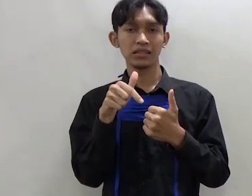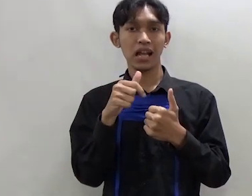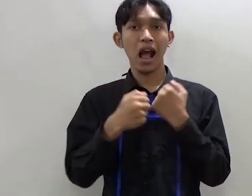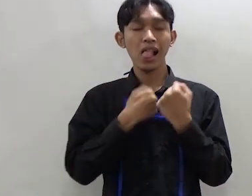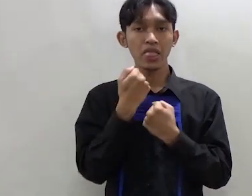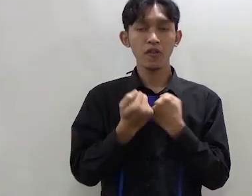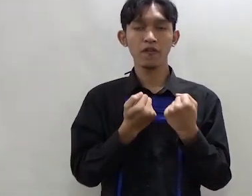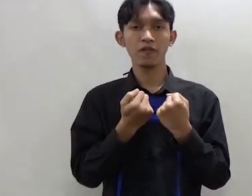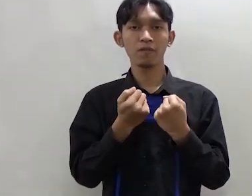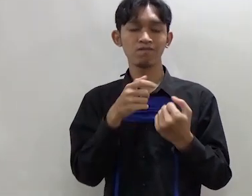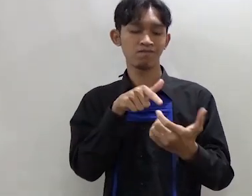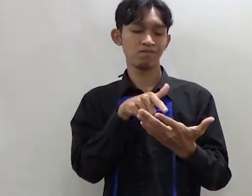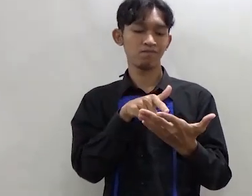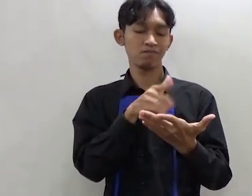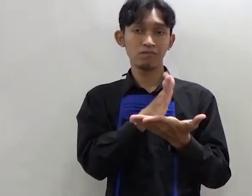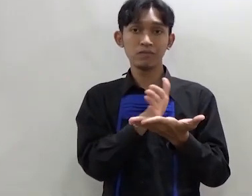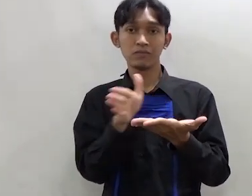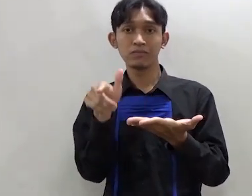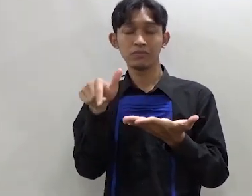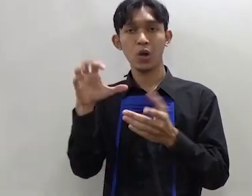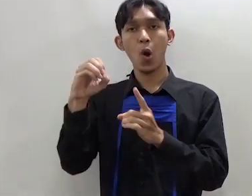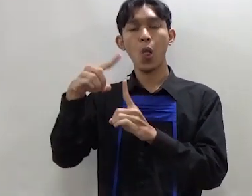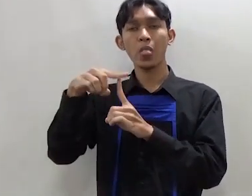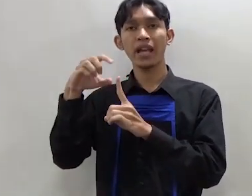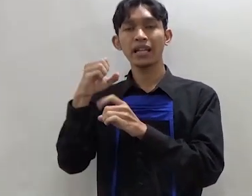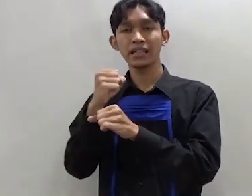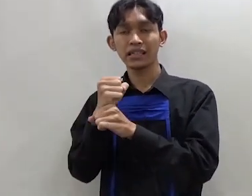Senin 26 Mei 2020.